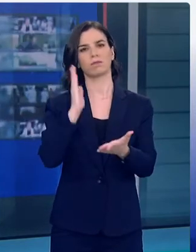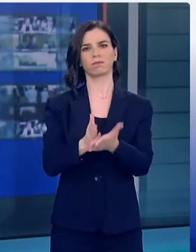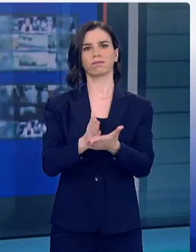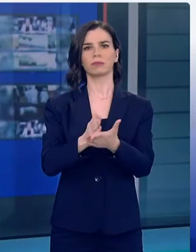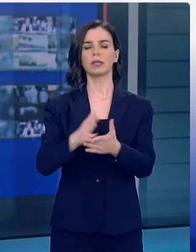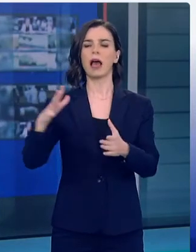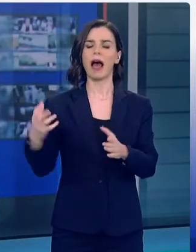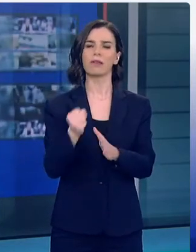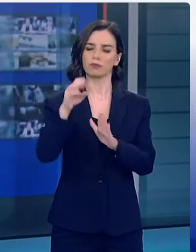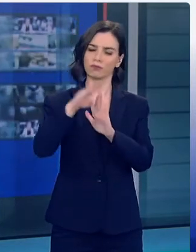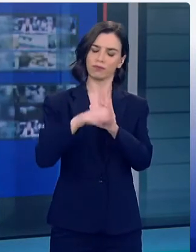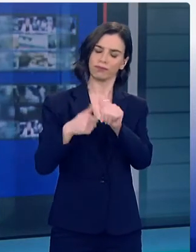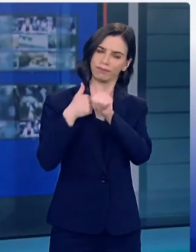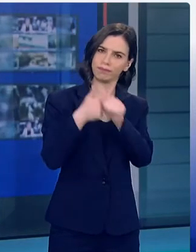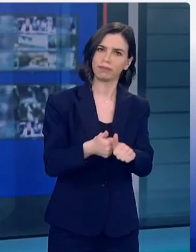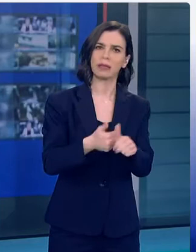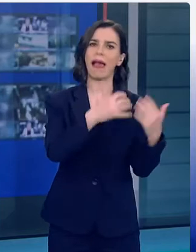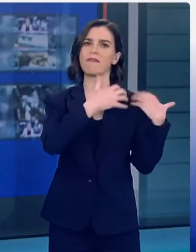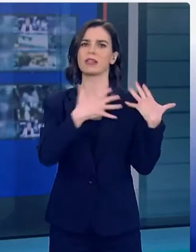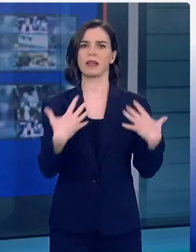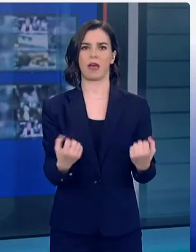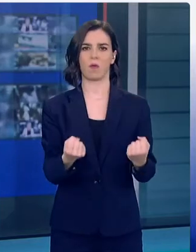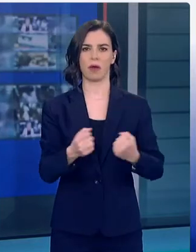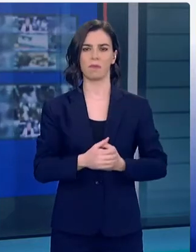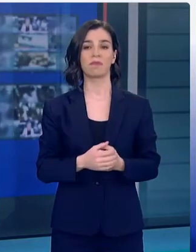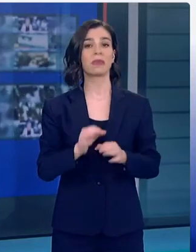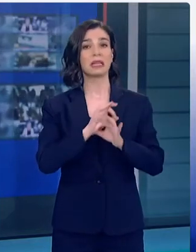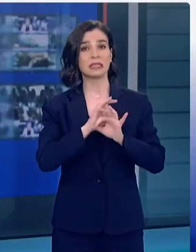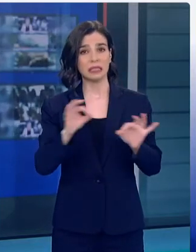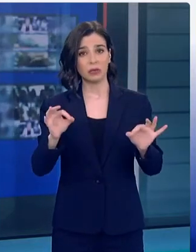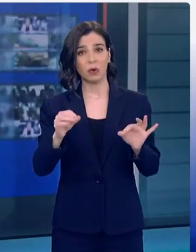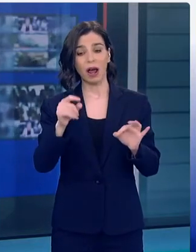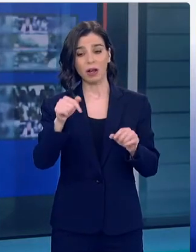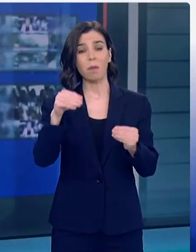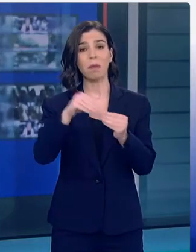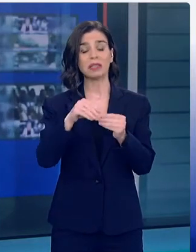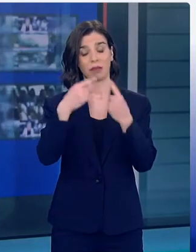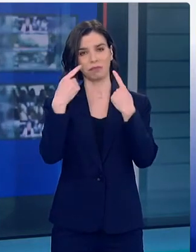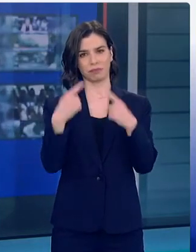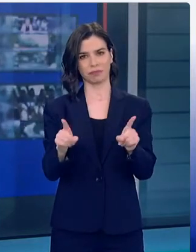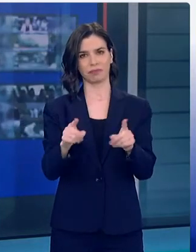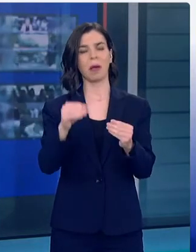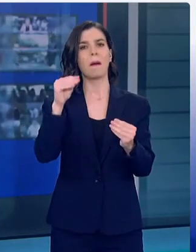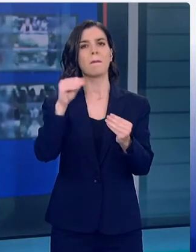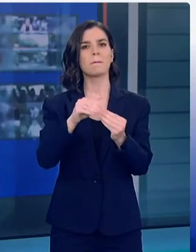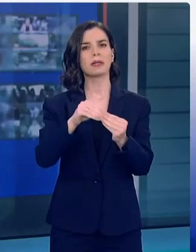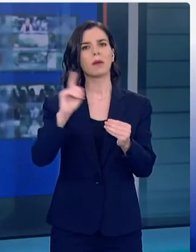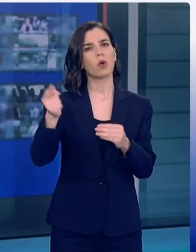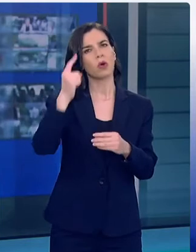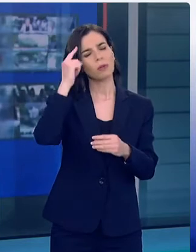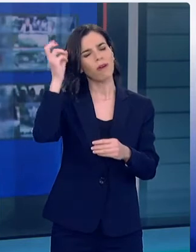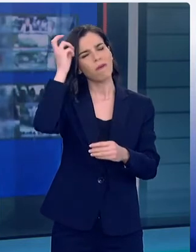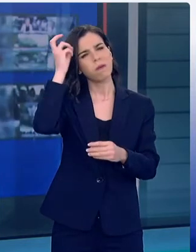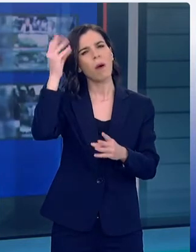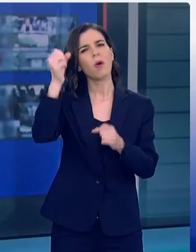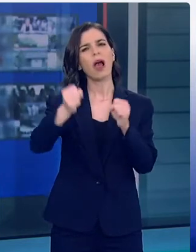μοναδική πειθαρχία του και το υψηλό αίσθημα ευθύνης του. Είναι σίγουρο ότι ζήσαμε όλοι ένα διαφορετικό Πάσχα. Ένα Πάσχα που νομίζω όλοι θα θυμόμαστε